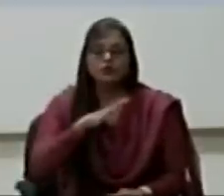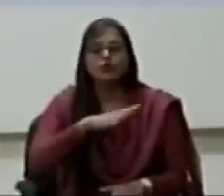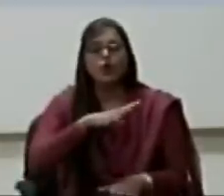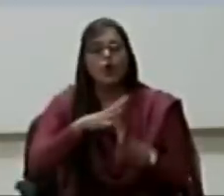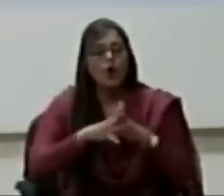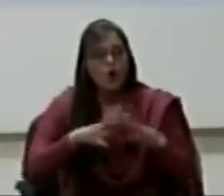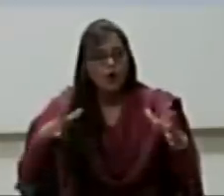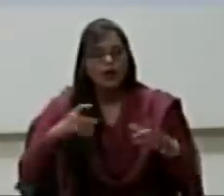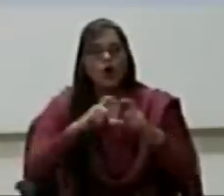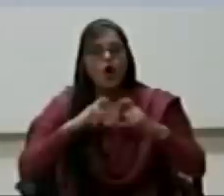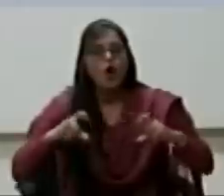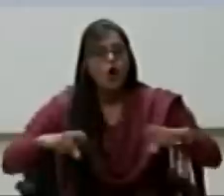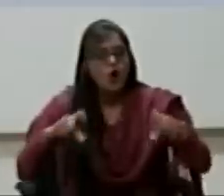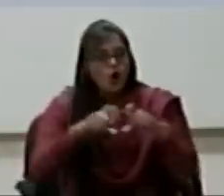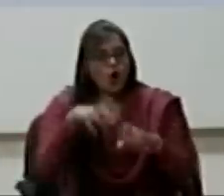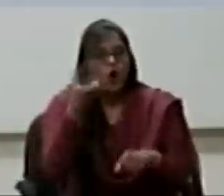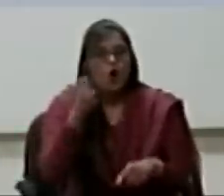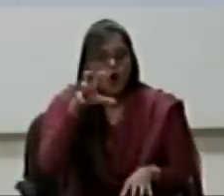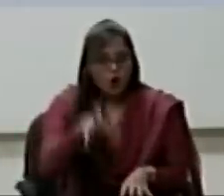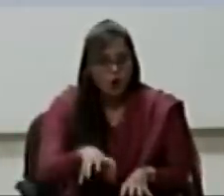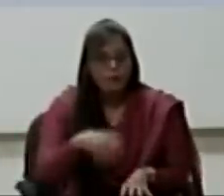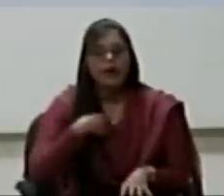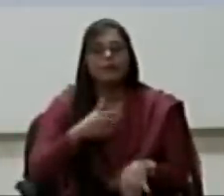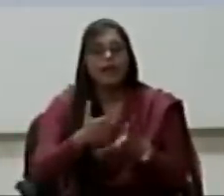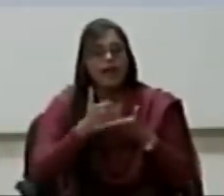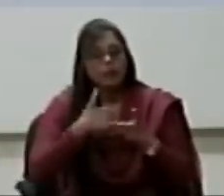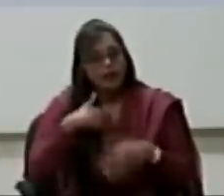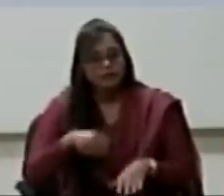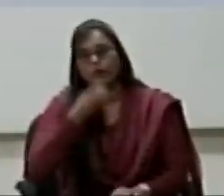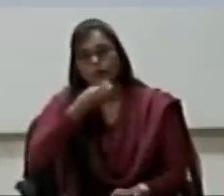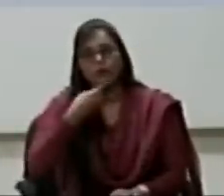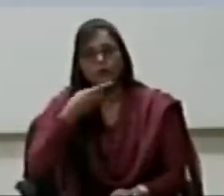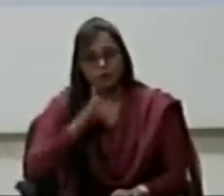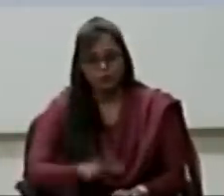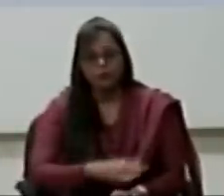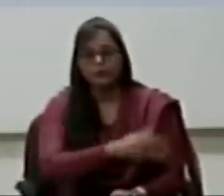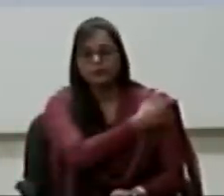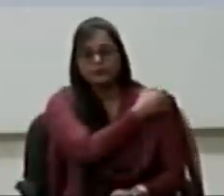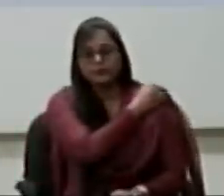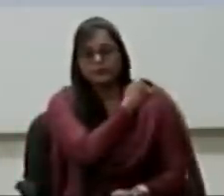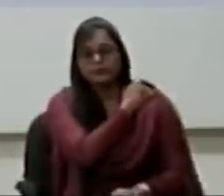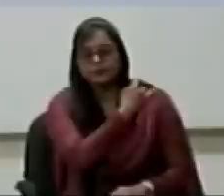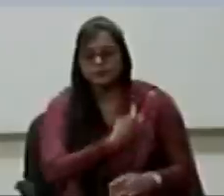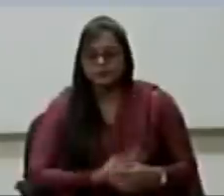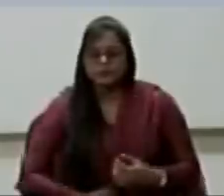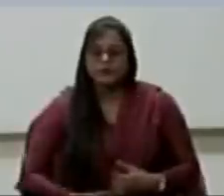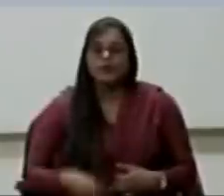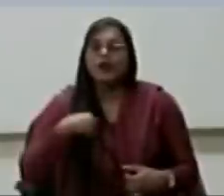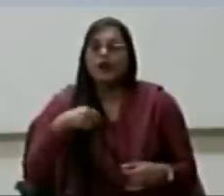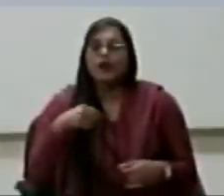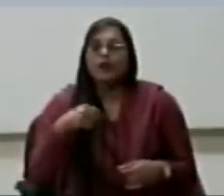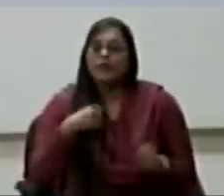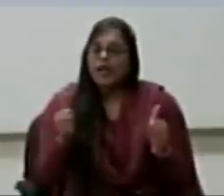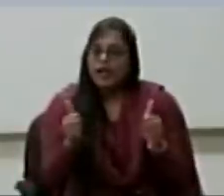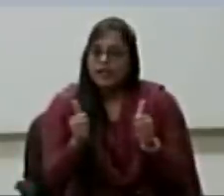করছে, তাদের কিছু প্রতিষ্ঠানের নাম আপনাদের সামনে আজকে আমি উল্লেখ করব। এই সংখ্যাটি অব্যাহত থাকবে এবং যারা আমাদের পাশে দাঁড়িয়েছেন